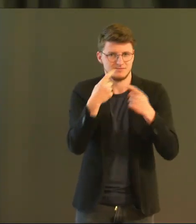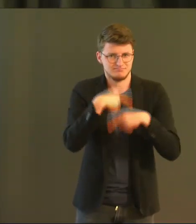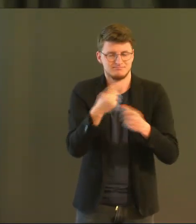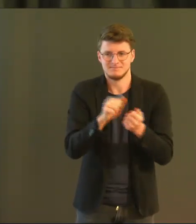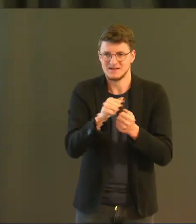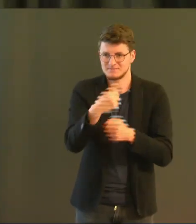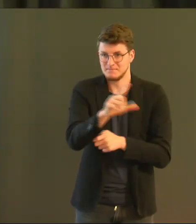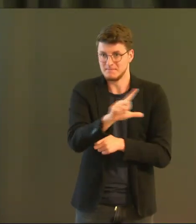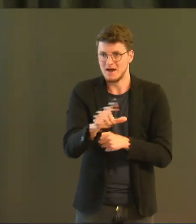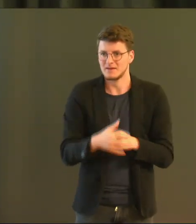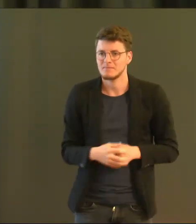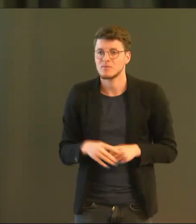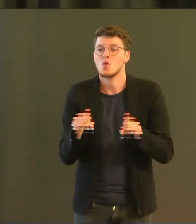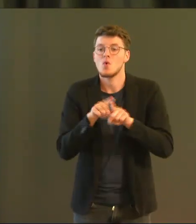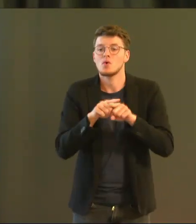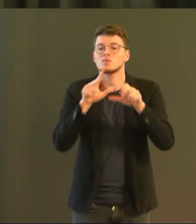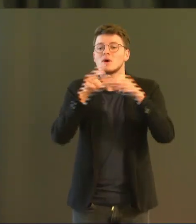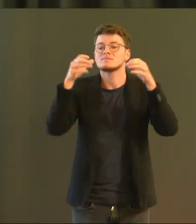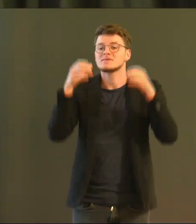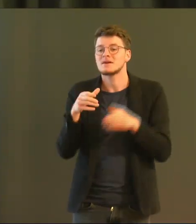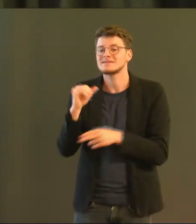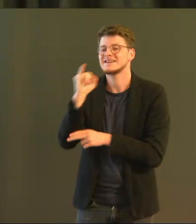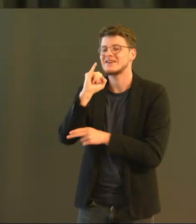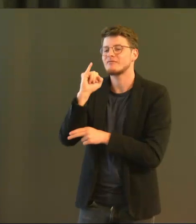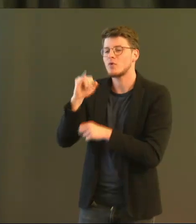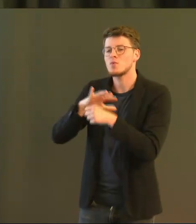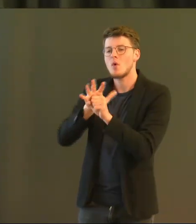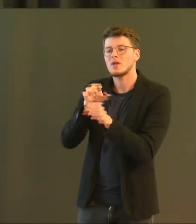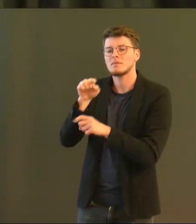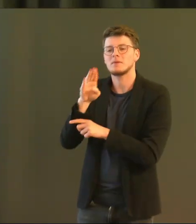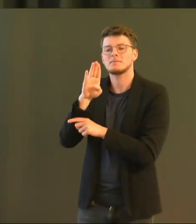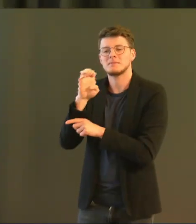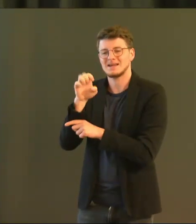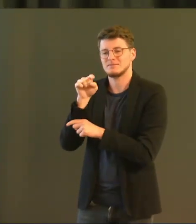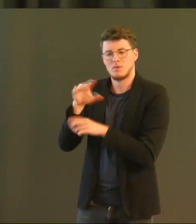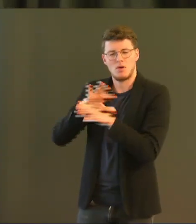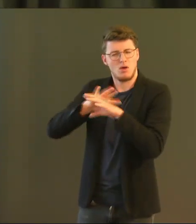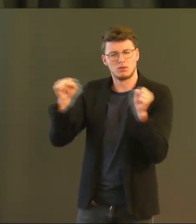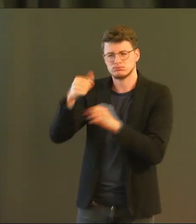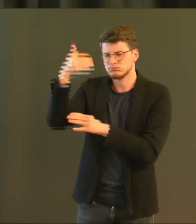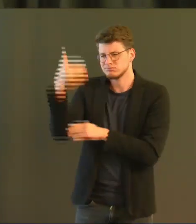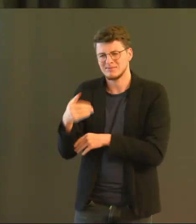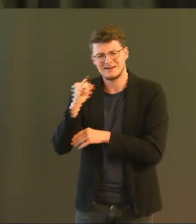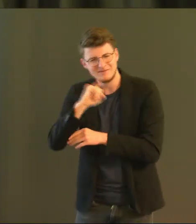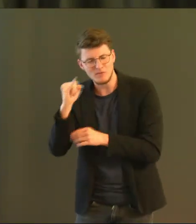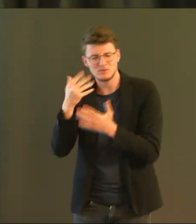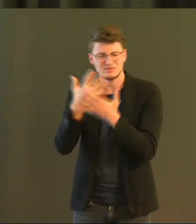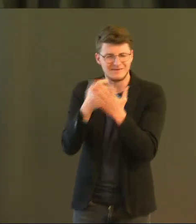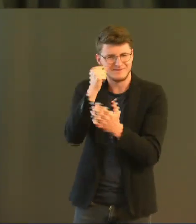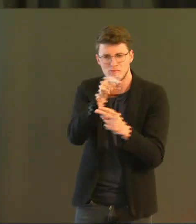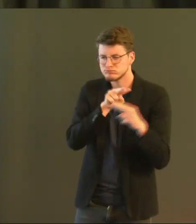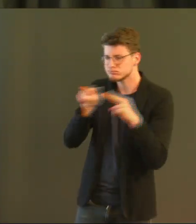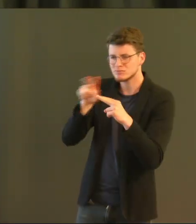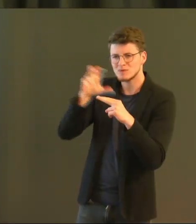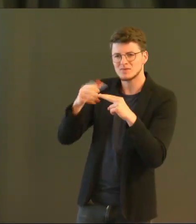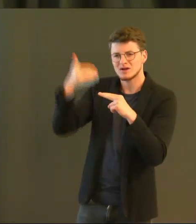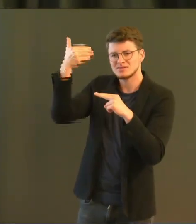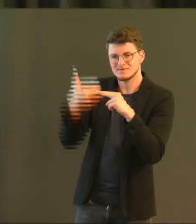publicités aux clients de social media est un format numérique est fermé